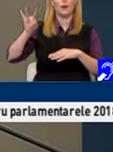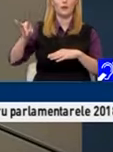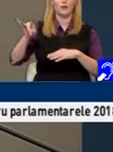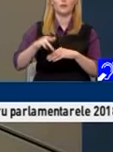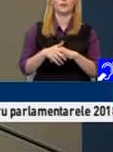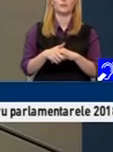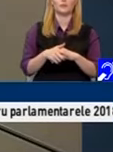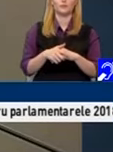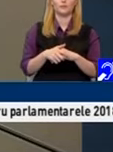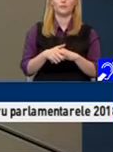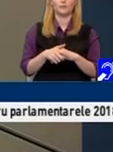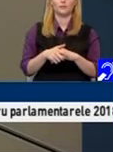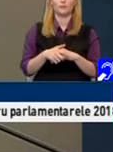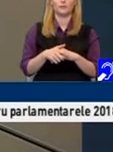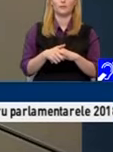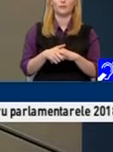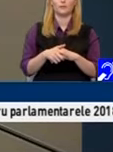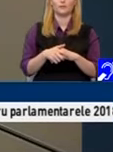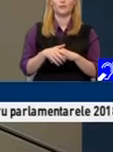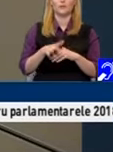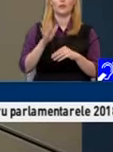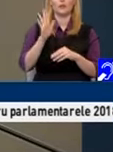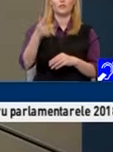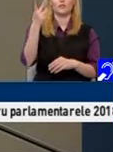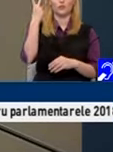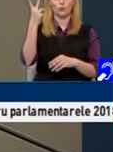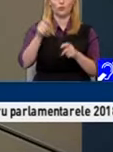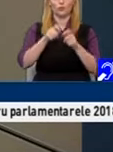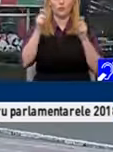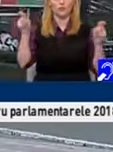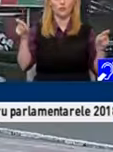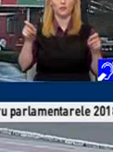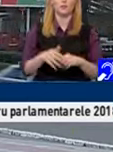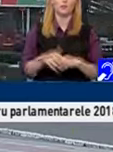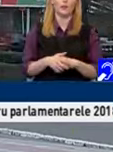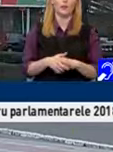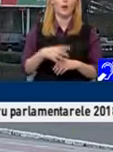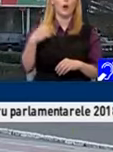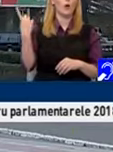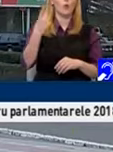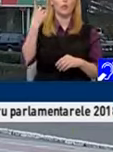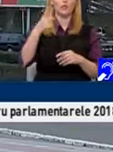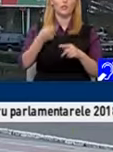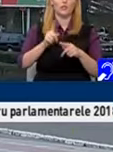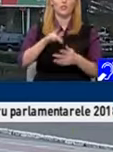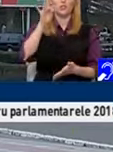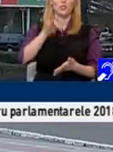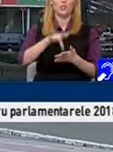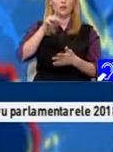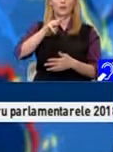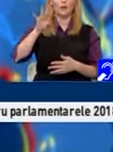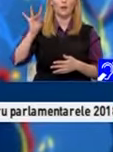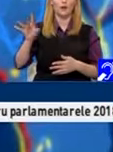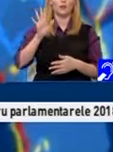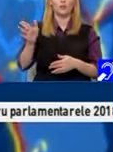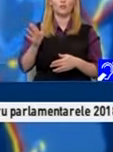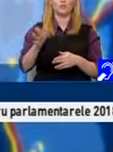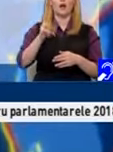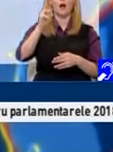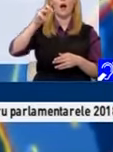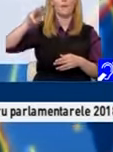controlului autorităților constituționale a statului, două circumscripții uninominale. Una dintre circumscripțiile de peste Nistru va cuprinde